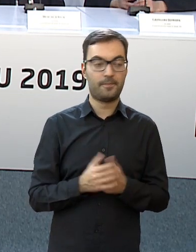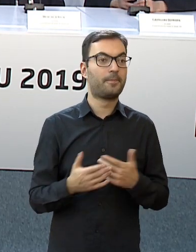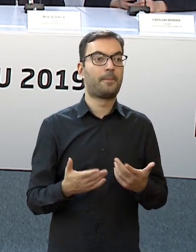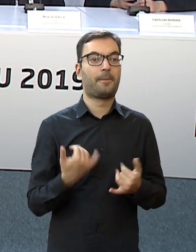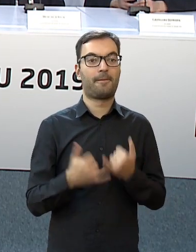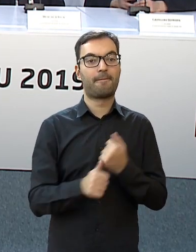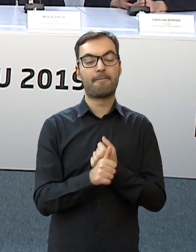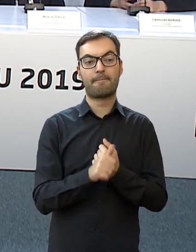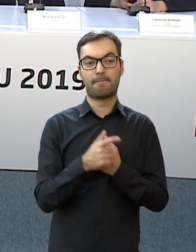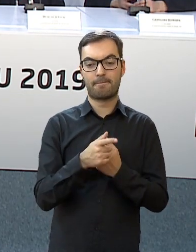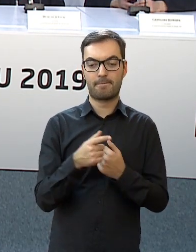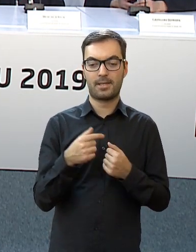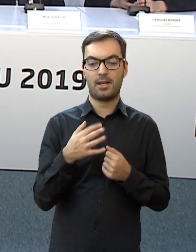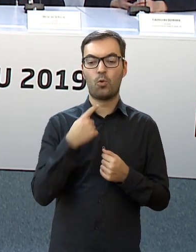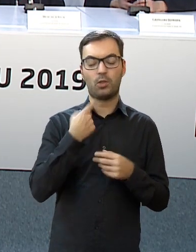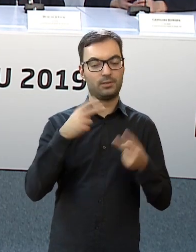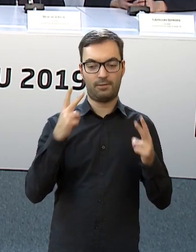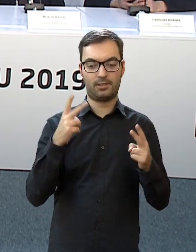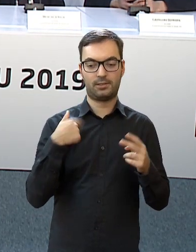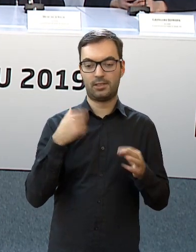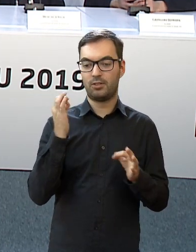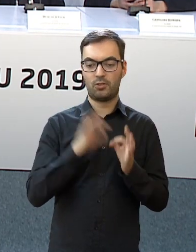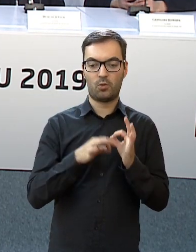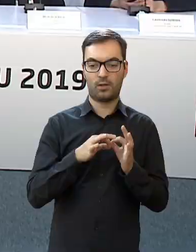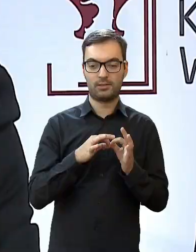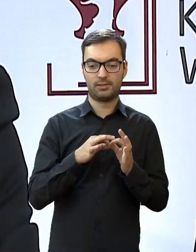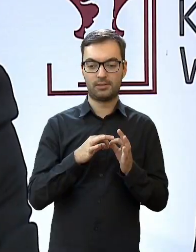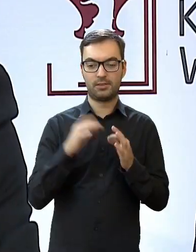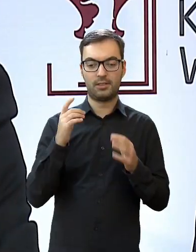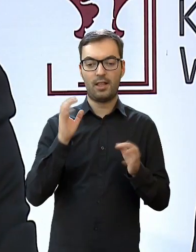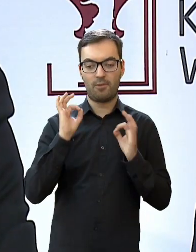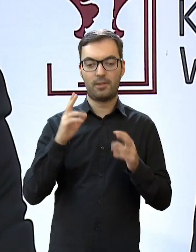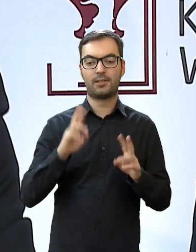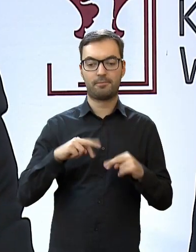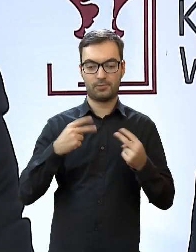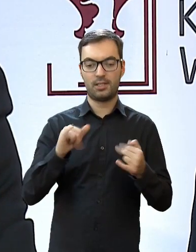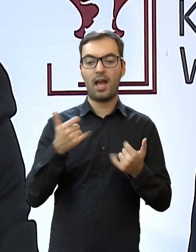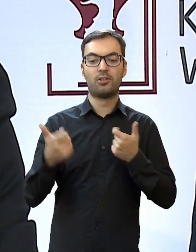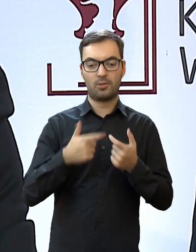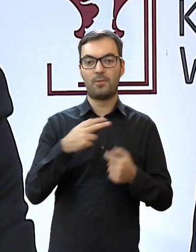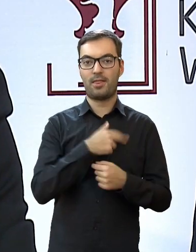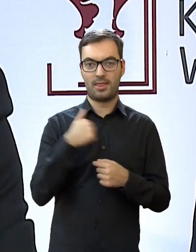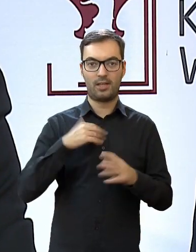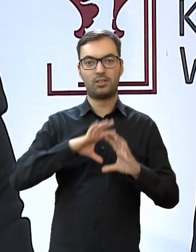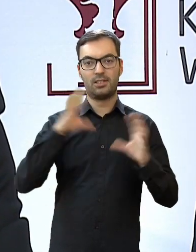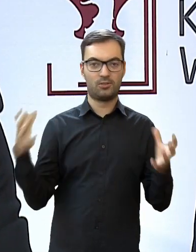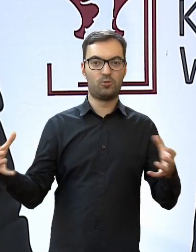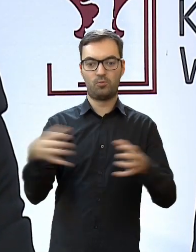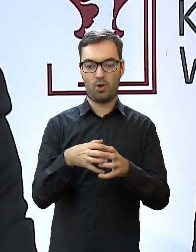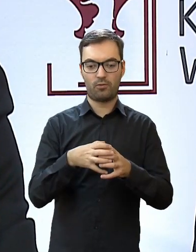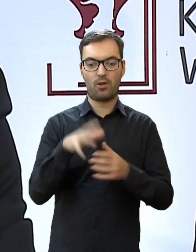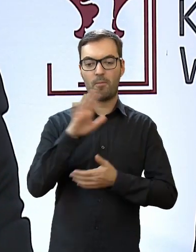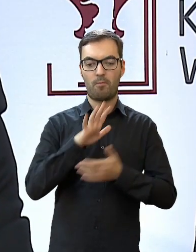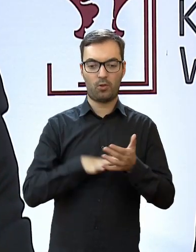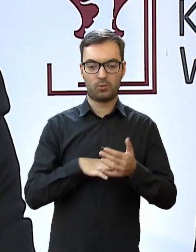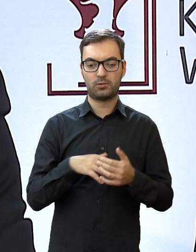jeżeli chodzi o liczbę głosów nieważnych, to my dokładne obliczenia przekażemy Państwu, jak sporządzimy ten nasz zbiorowy protokół, dopiero ważne, i